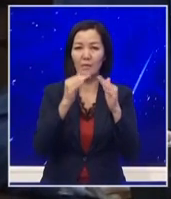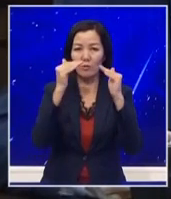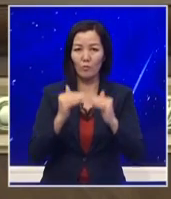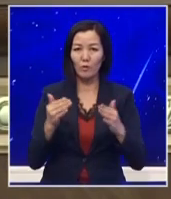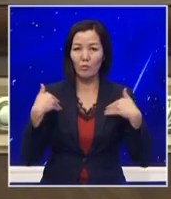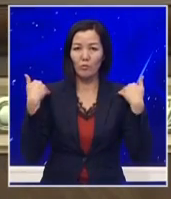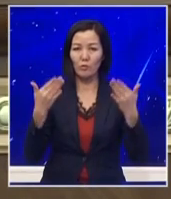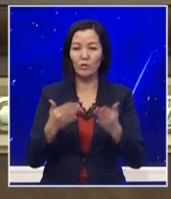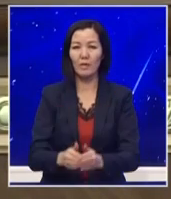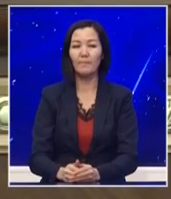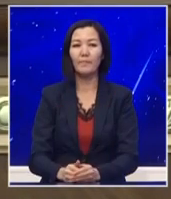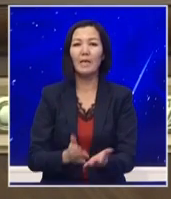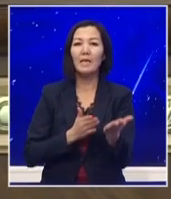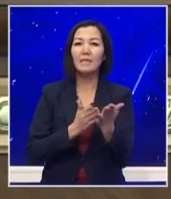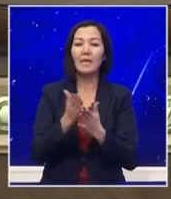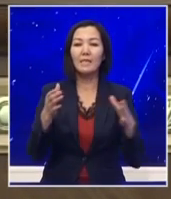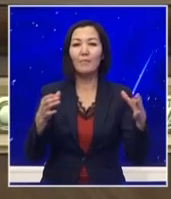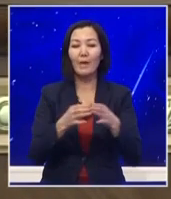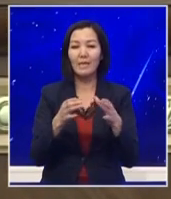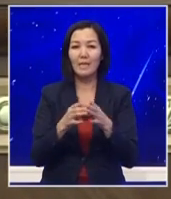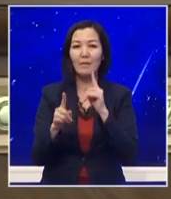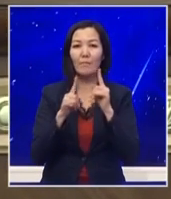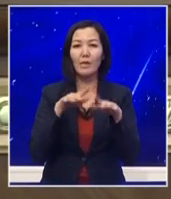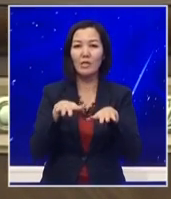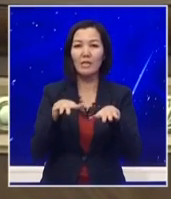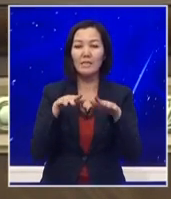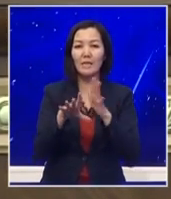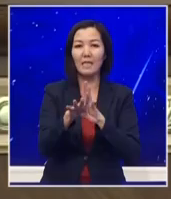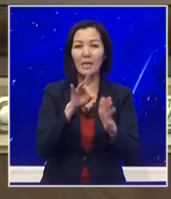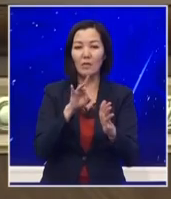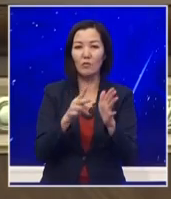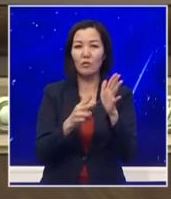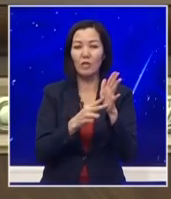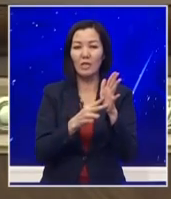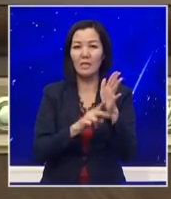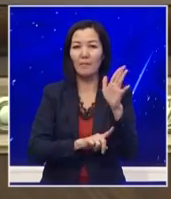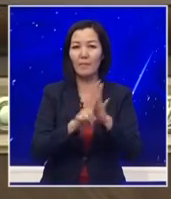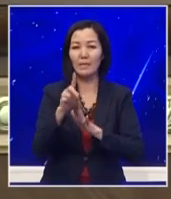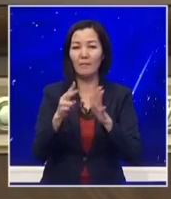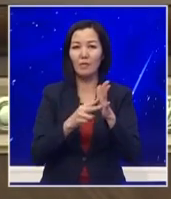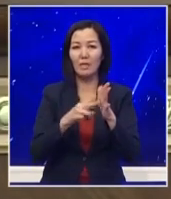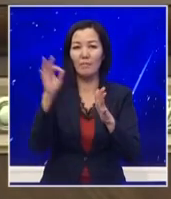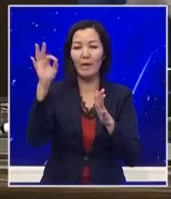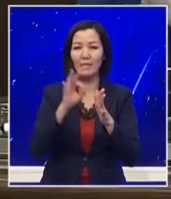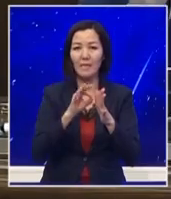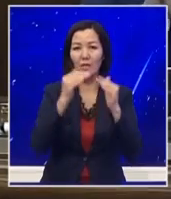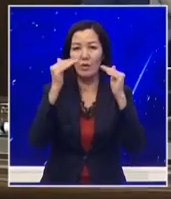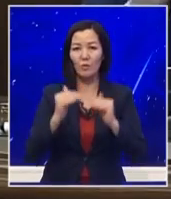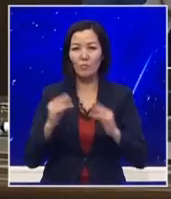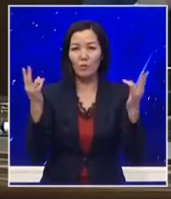ұсынды. Саяси партиялардың мәжіліске өту шегін 7-ден 5%-ға төмендетуіміз